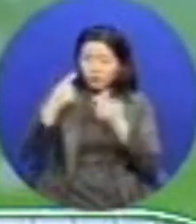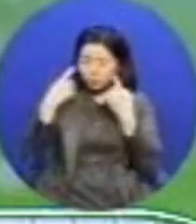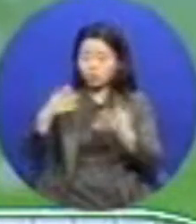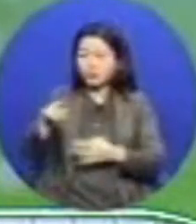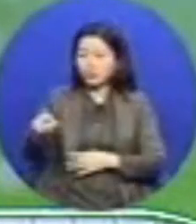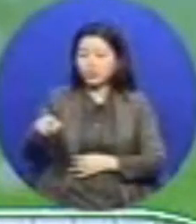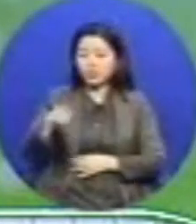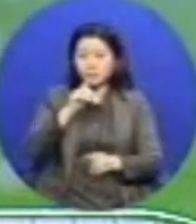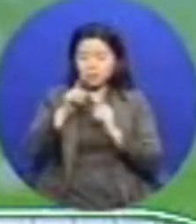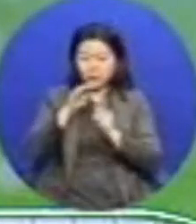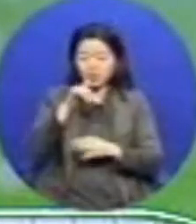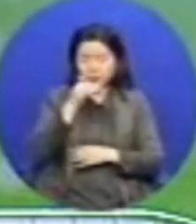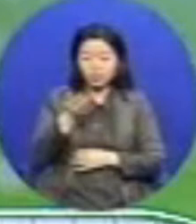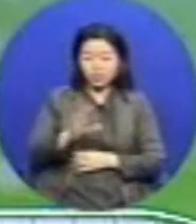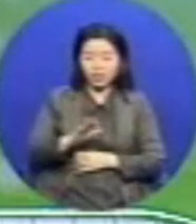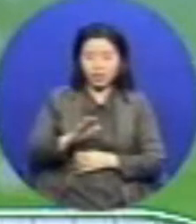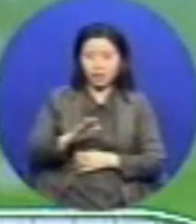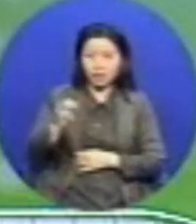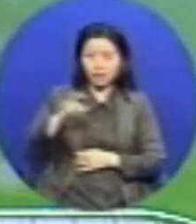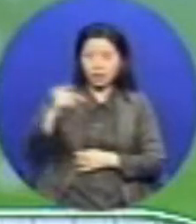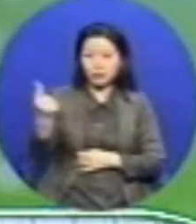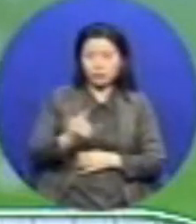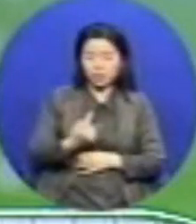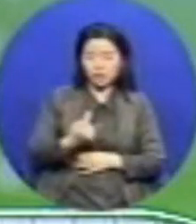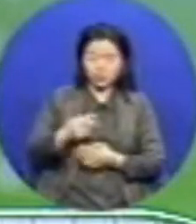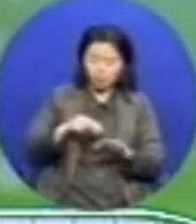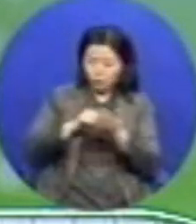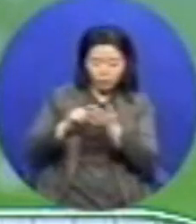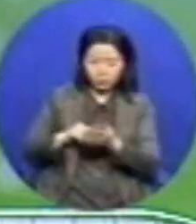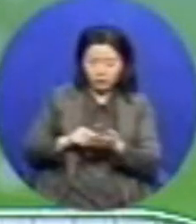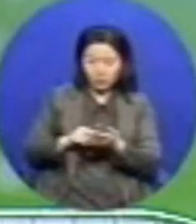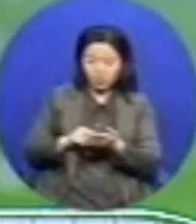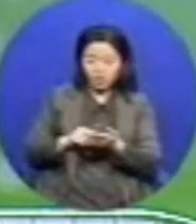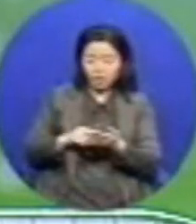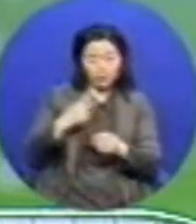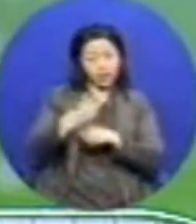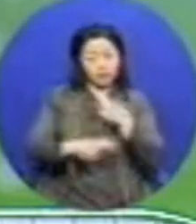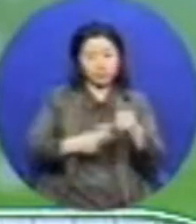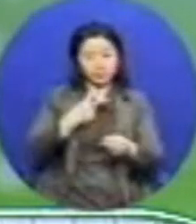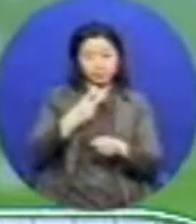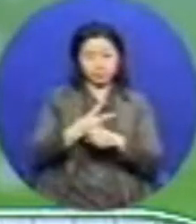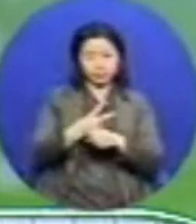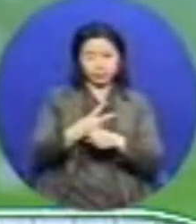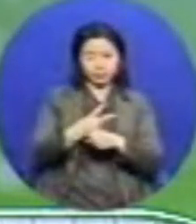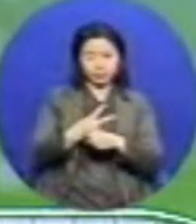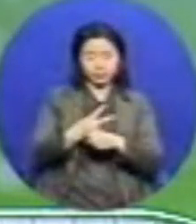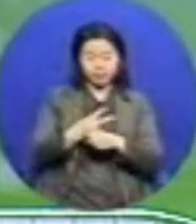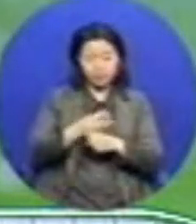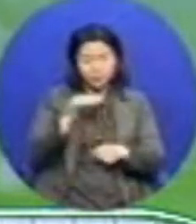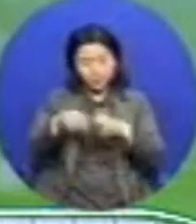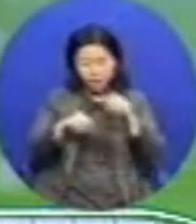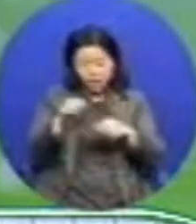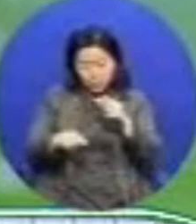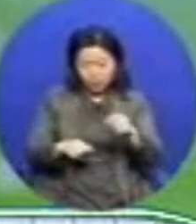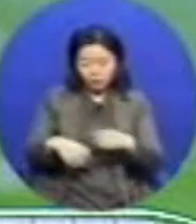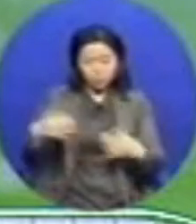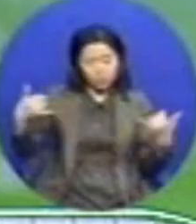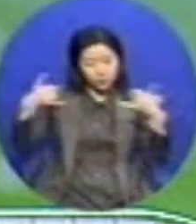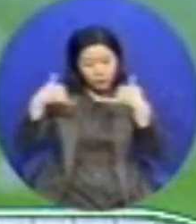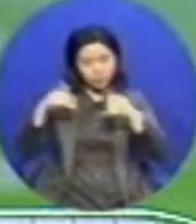못살겠다고 신이 한 2년 정도 지나니까 교인들의 발걸음도 연락도 전화도 다